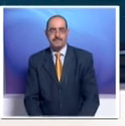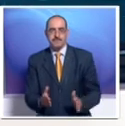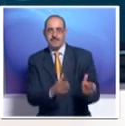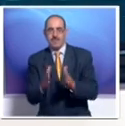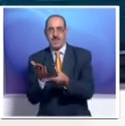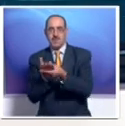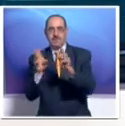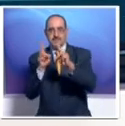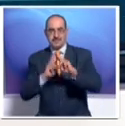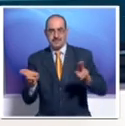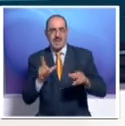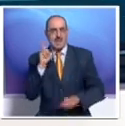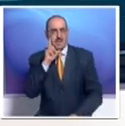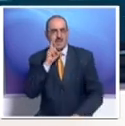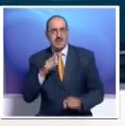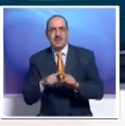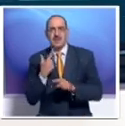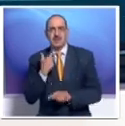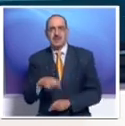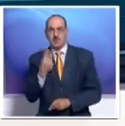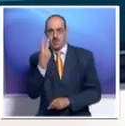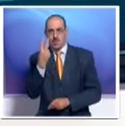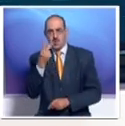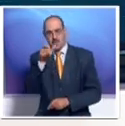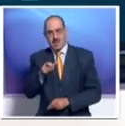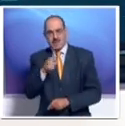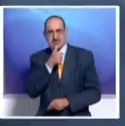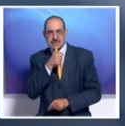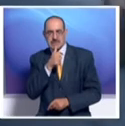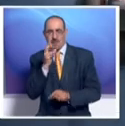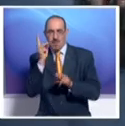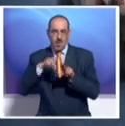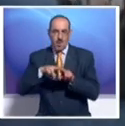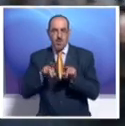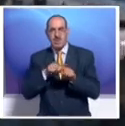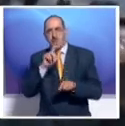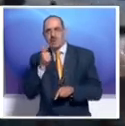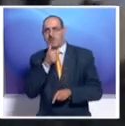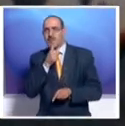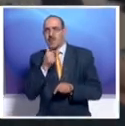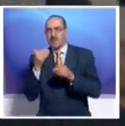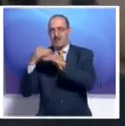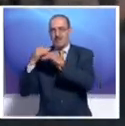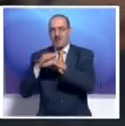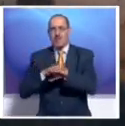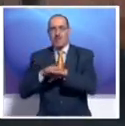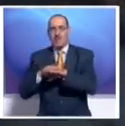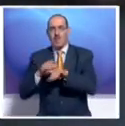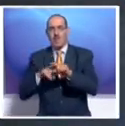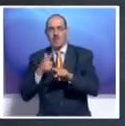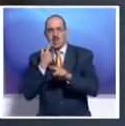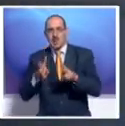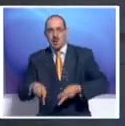دوليا، وفي ليبيا قتل 2 على الأقل وجرح 4 آخرين ليلة أمس جراء تعرض